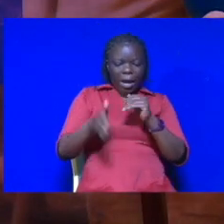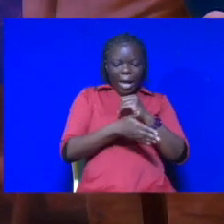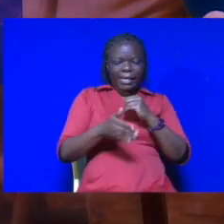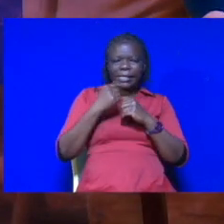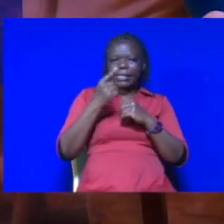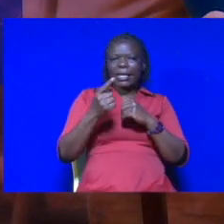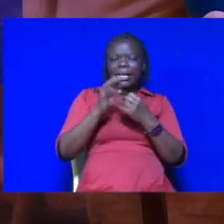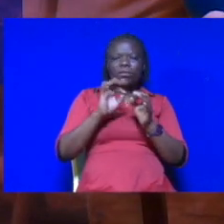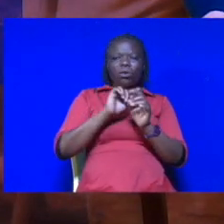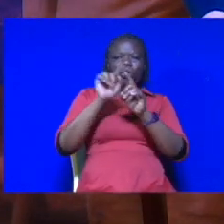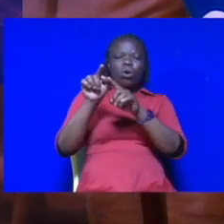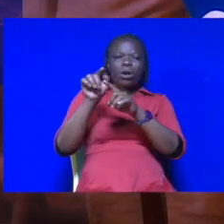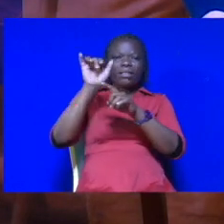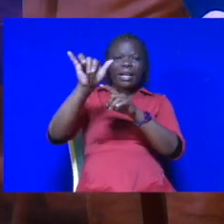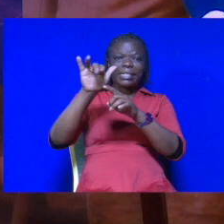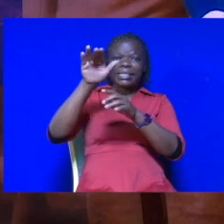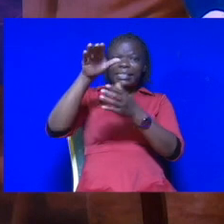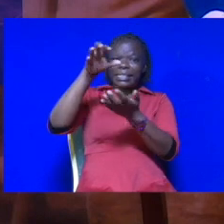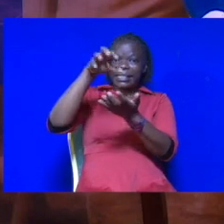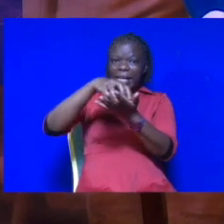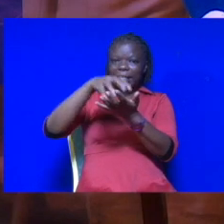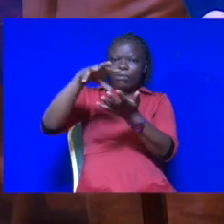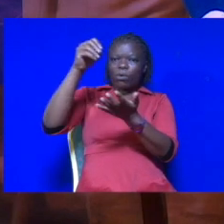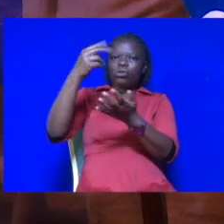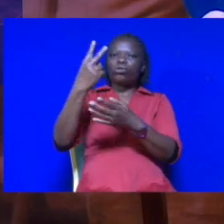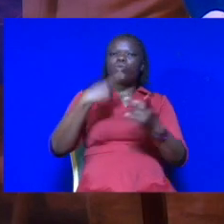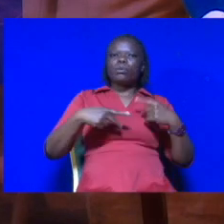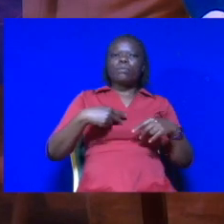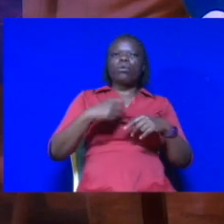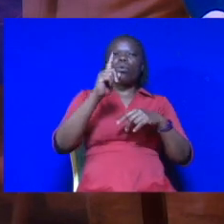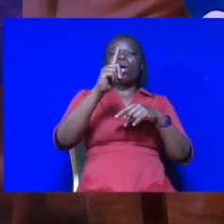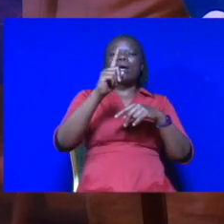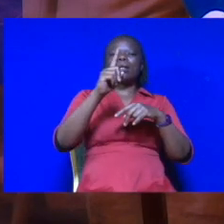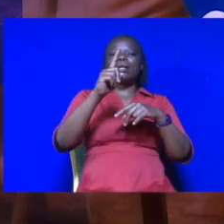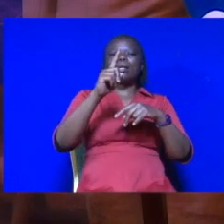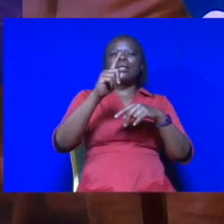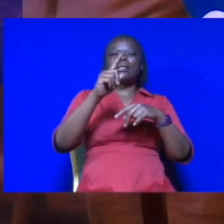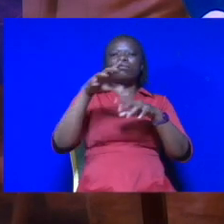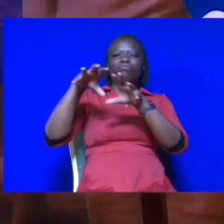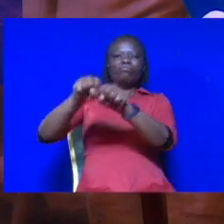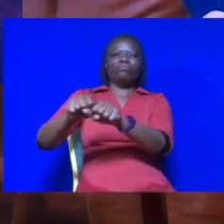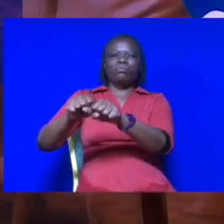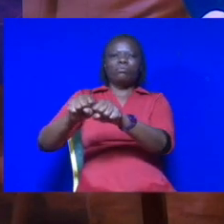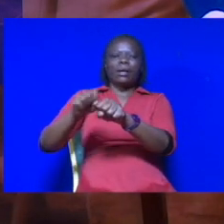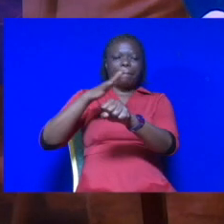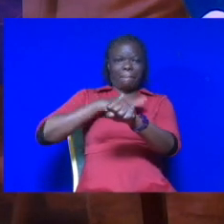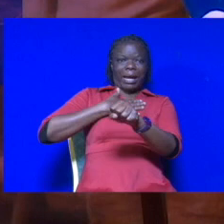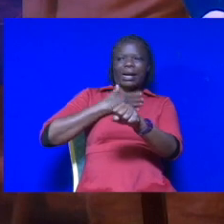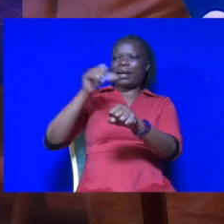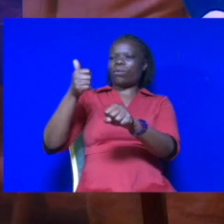akienda stendi ila aende anakuta ni watu wawili. Mmoja anasema ni siti yangu na yeye anasema ni ya